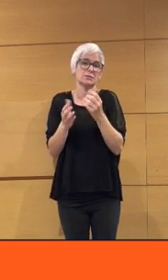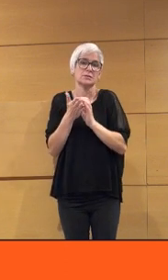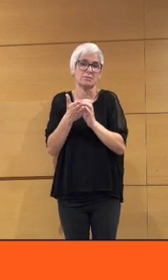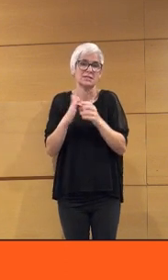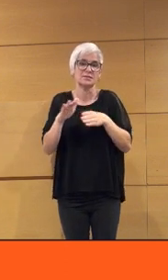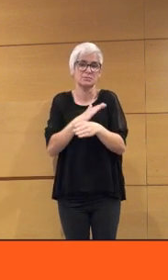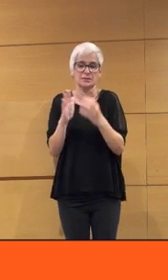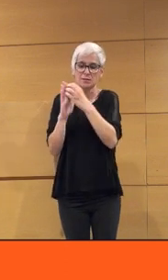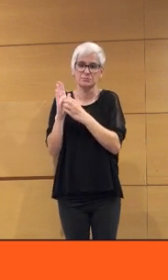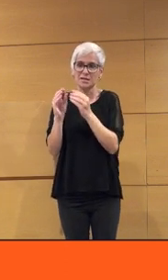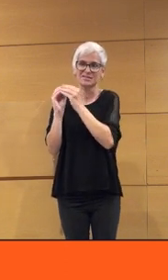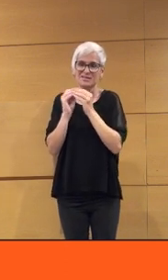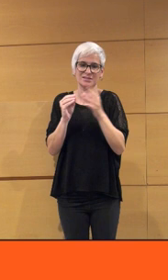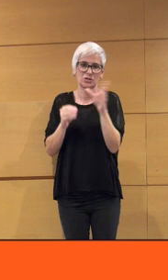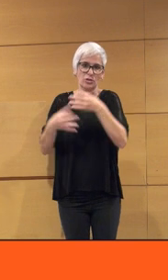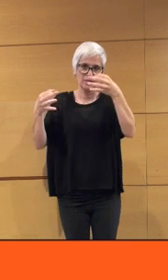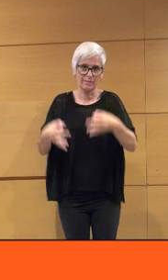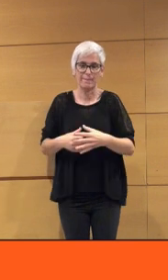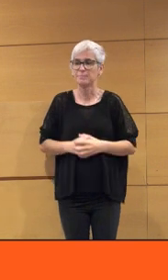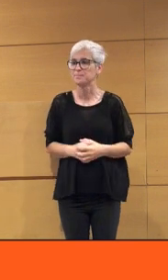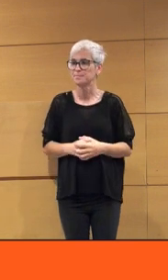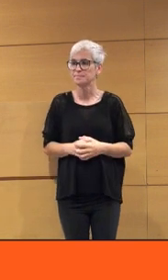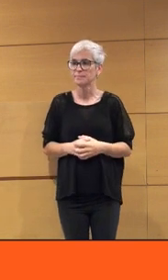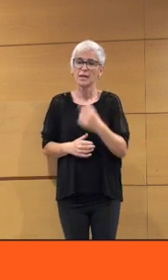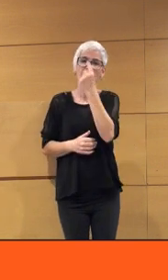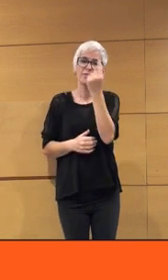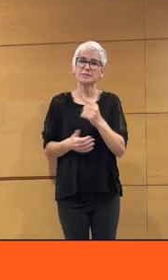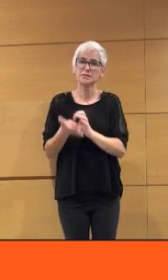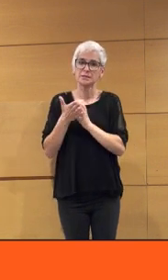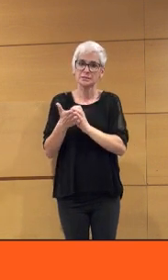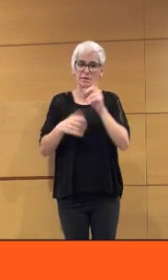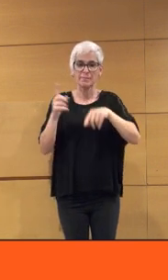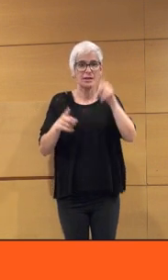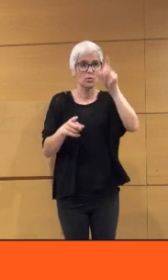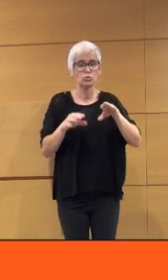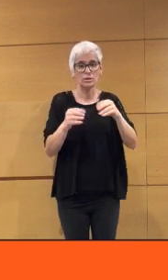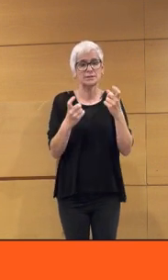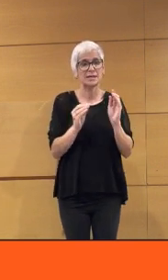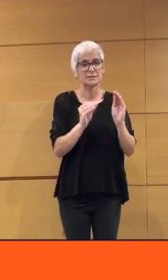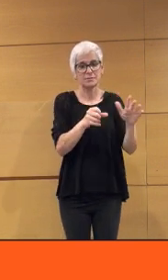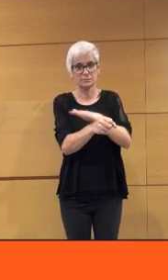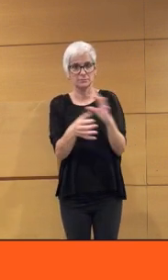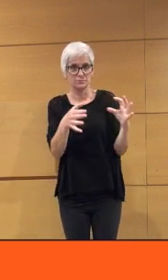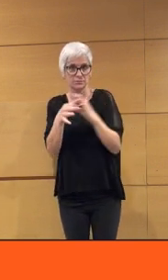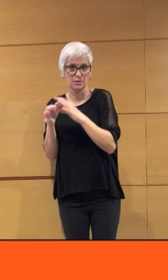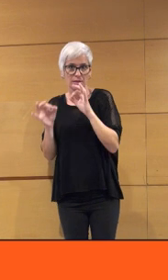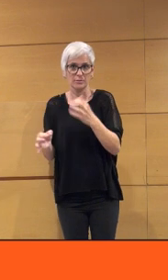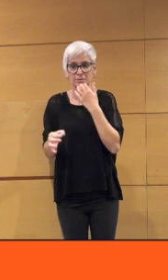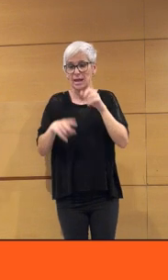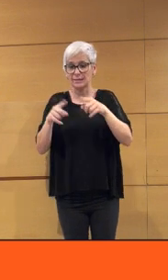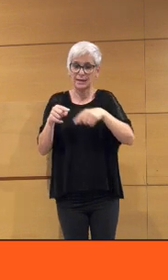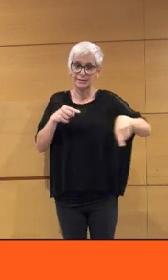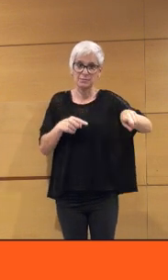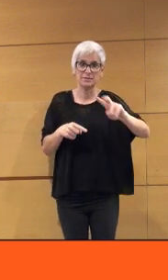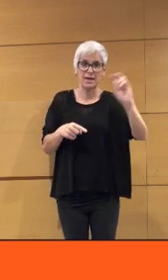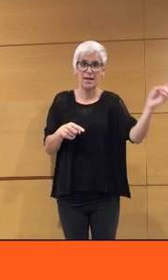d'accessibilitat. Disseny dels serveis segons necessitats d'usuari, inclusió d'opcions alternatives, o sigui, perquè